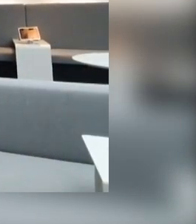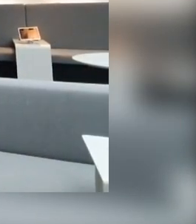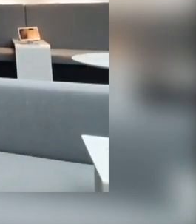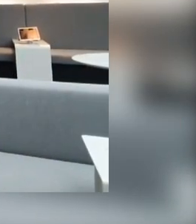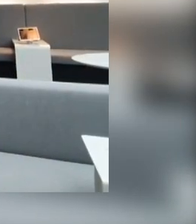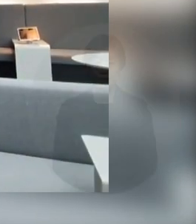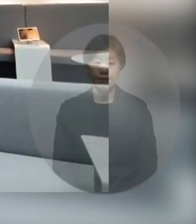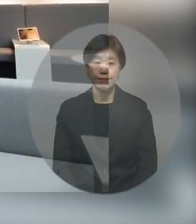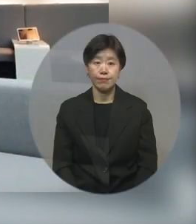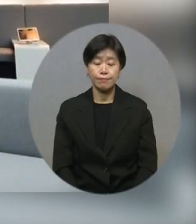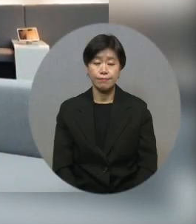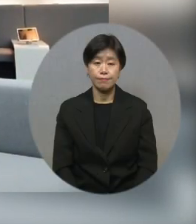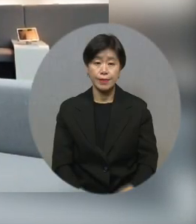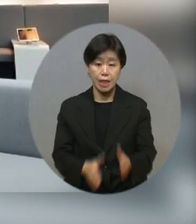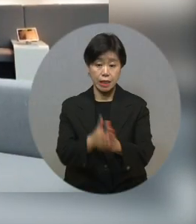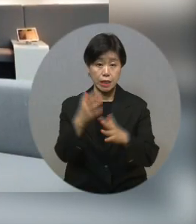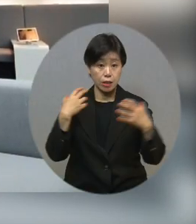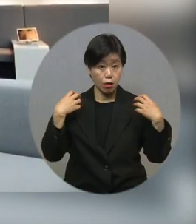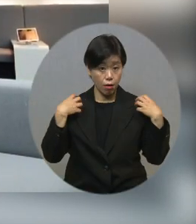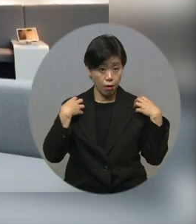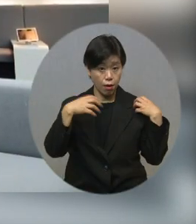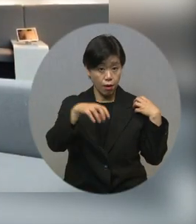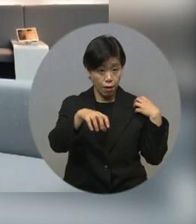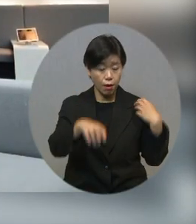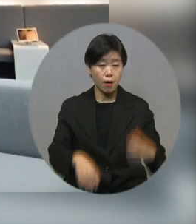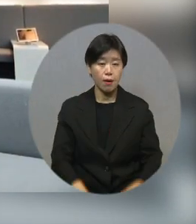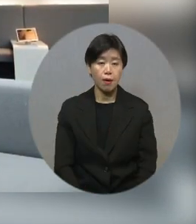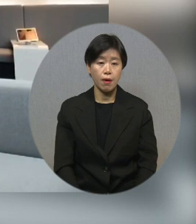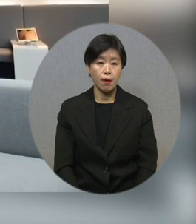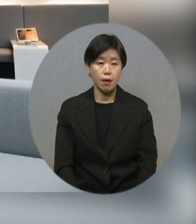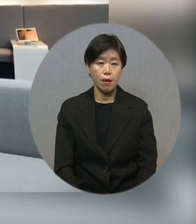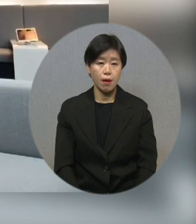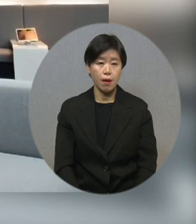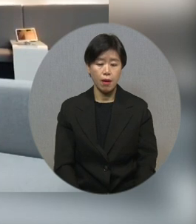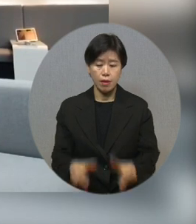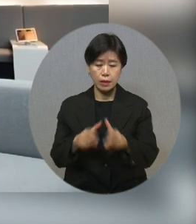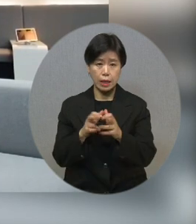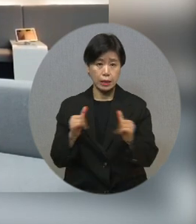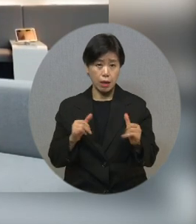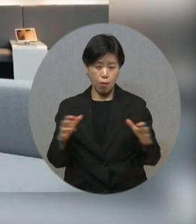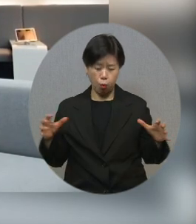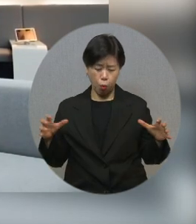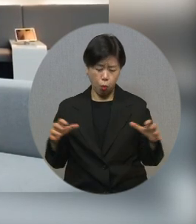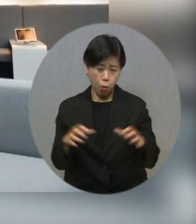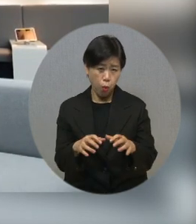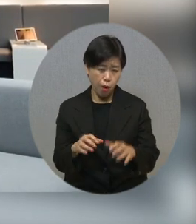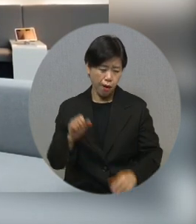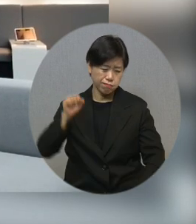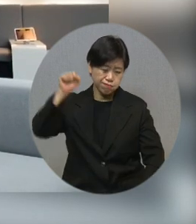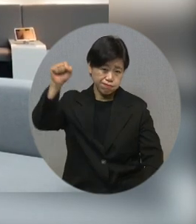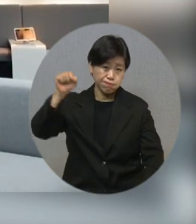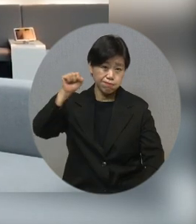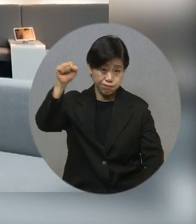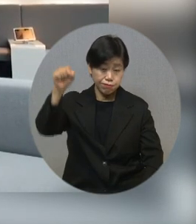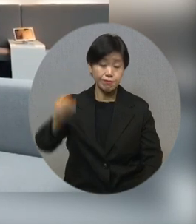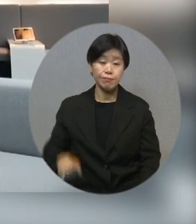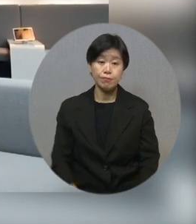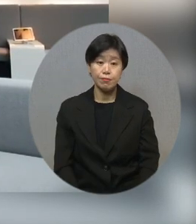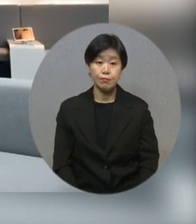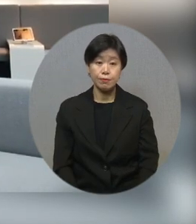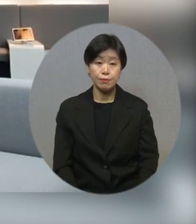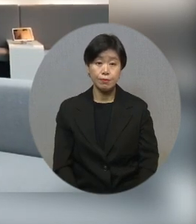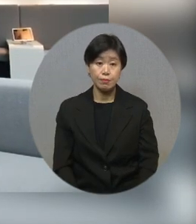시청 앞에서 시의회 앞에서 많은 장애인분들은 많은 이야기를 하였습니다.